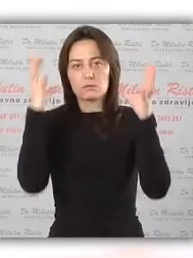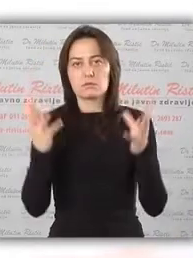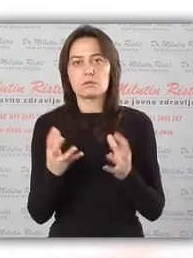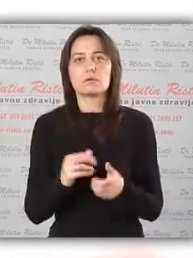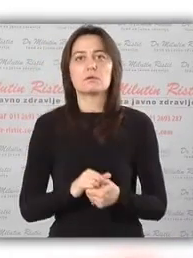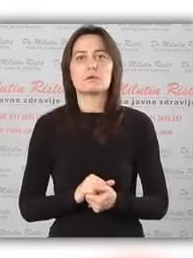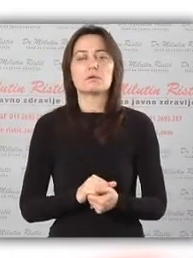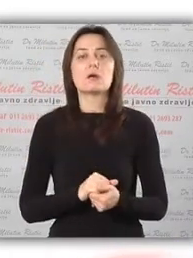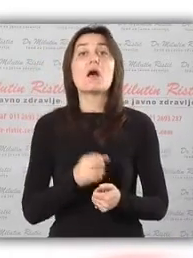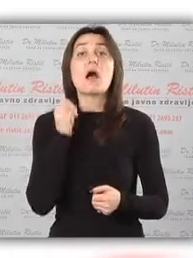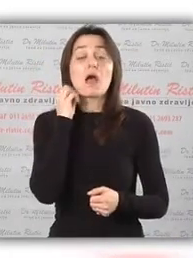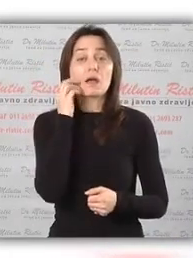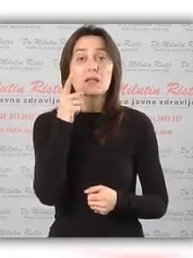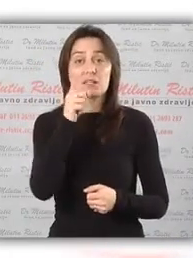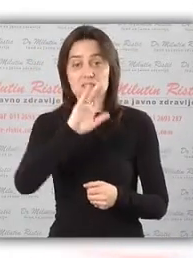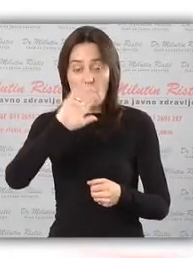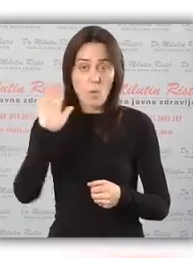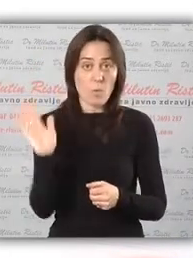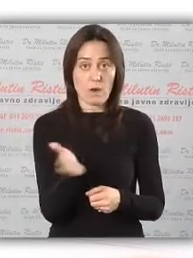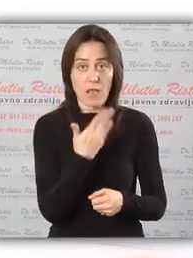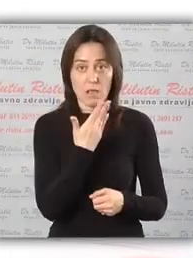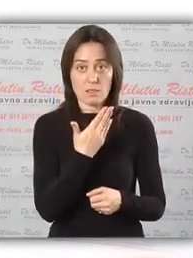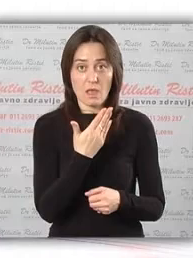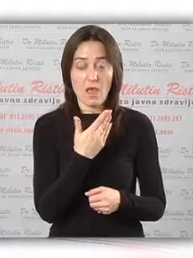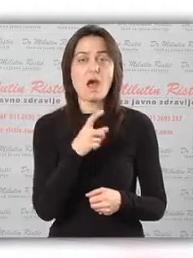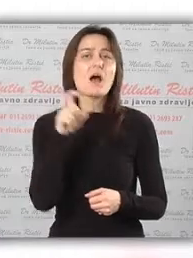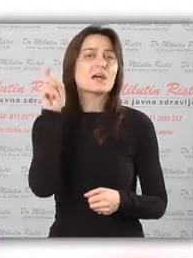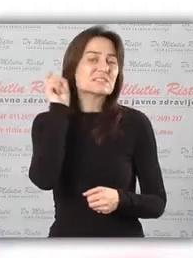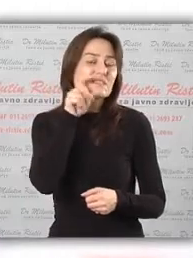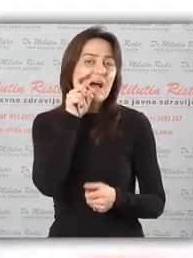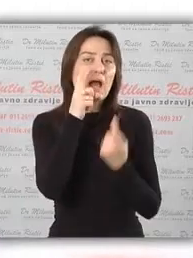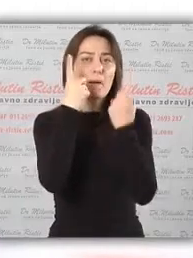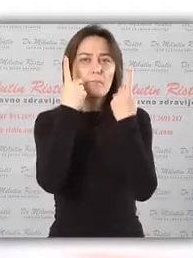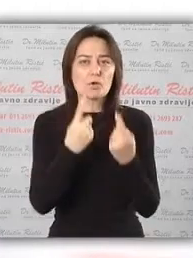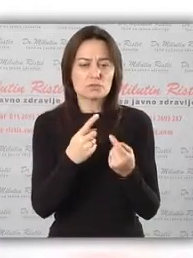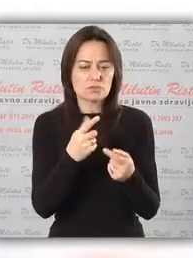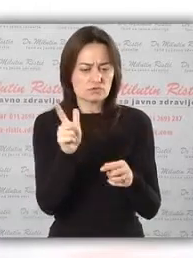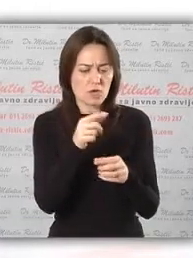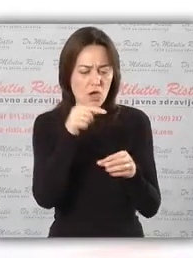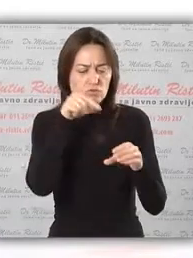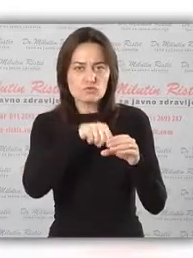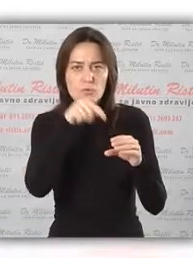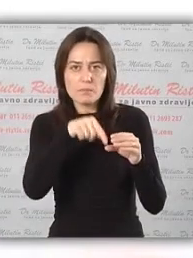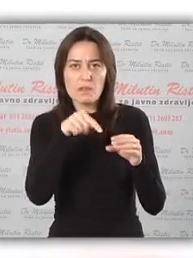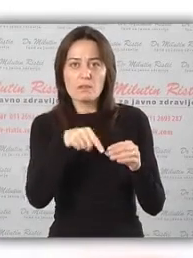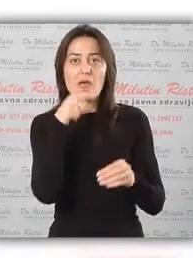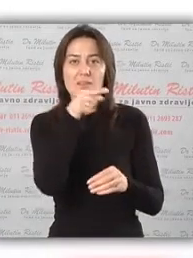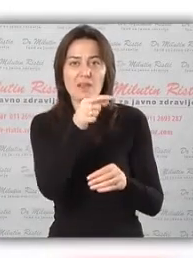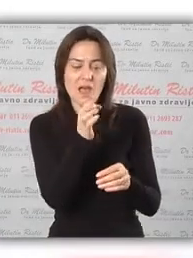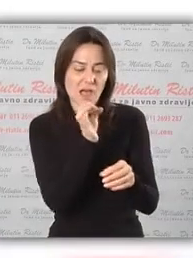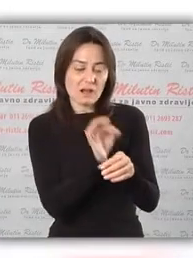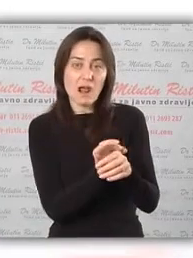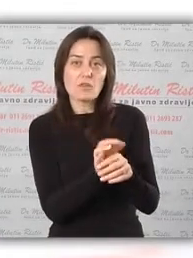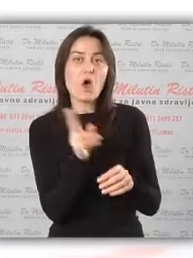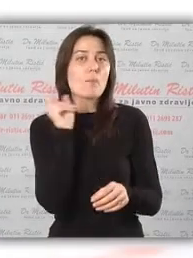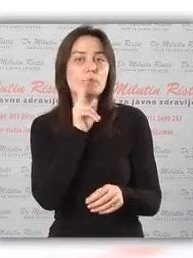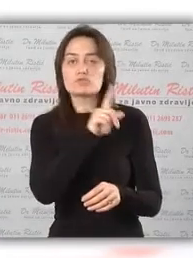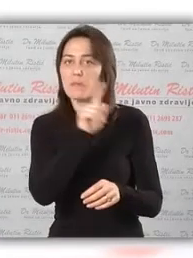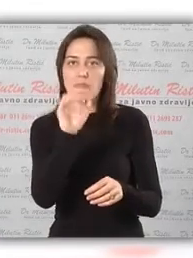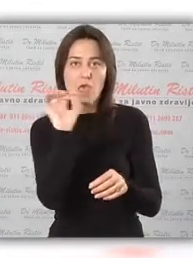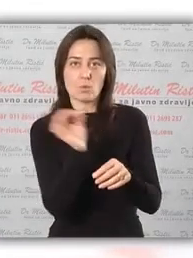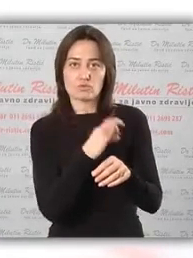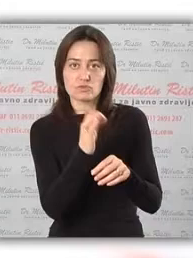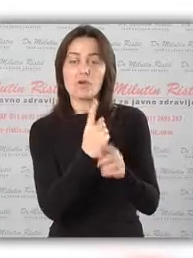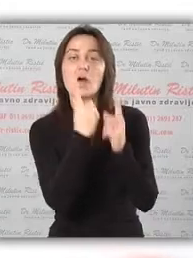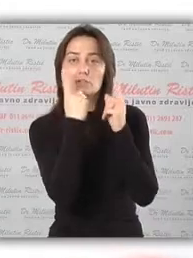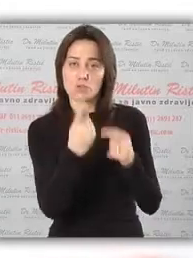ili periduralnoj, kada se uklanja svaka postojeća šupljina. Takva rana obično se ne